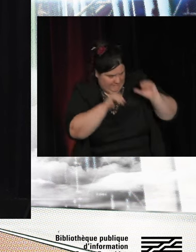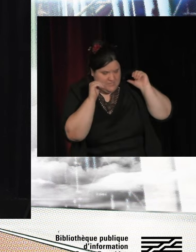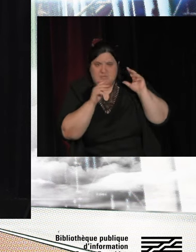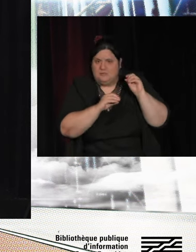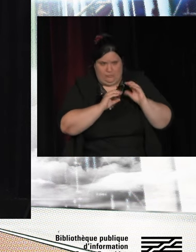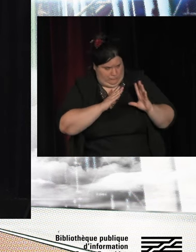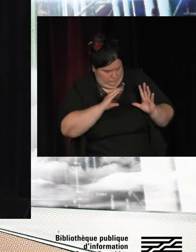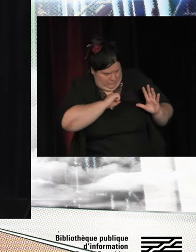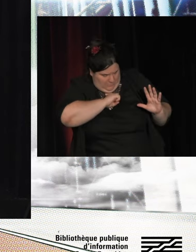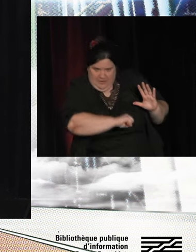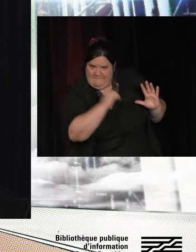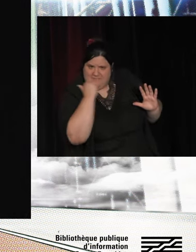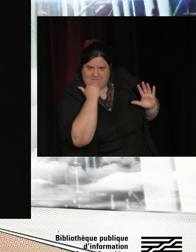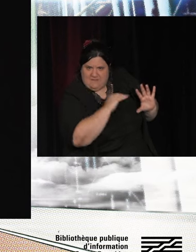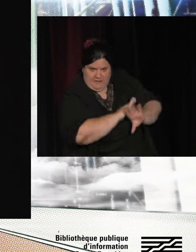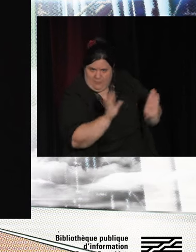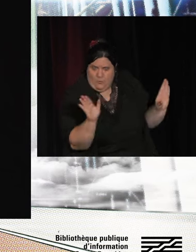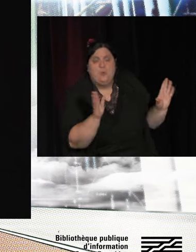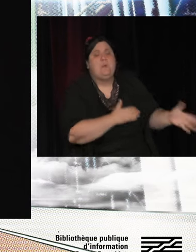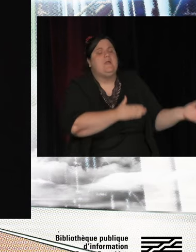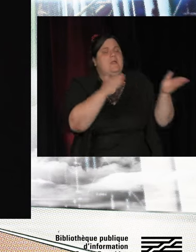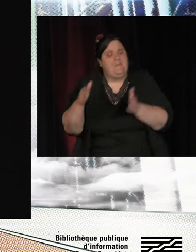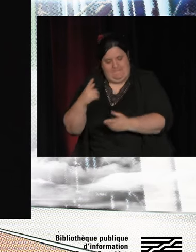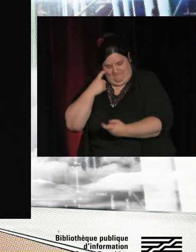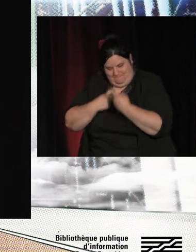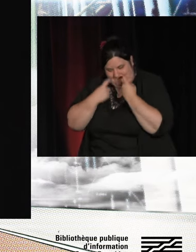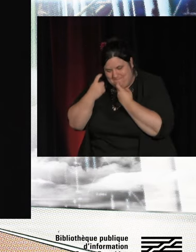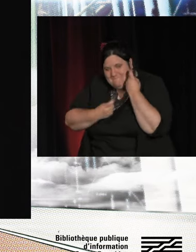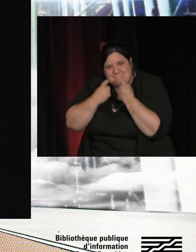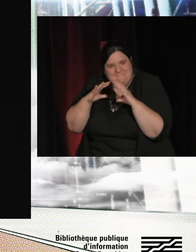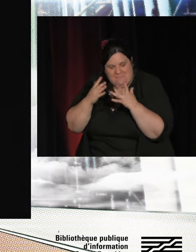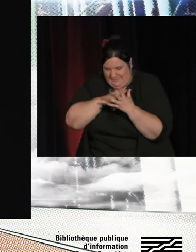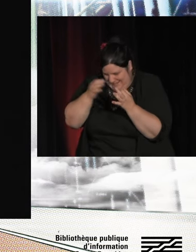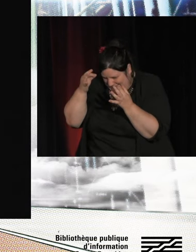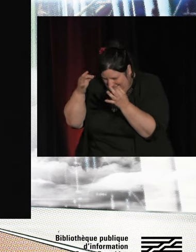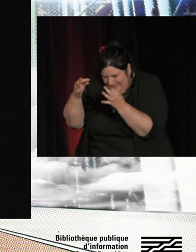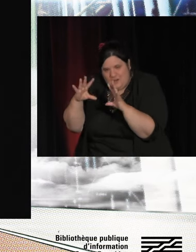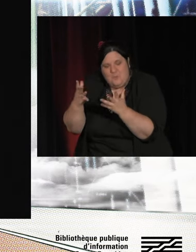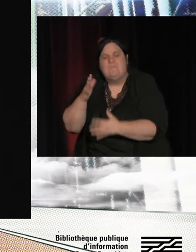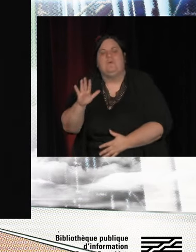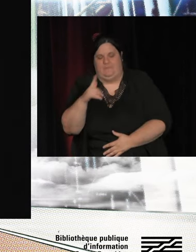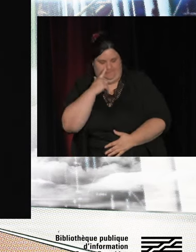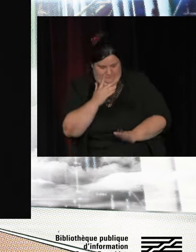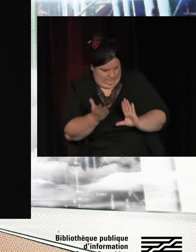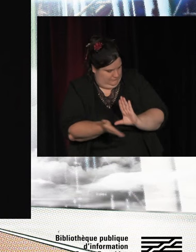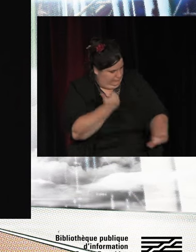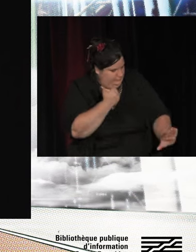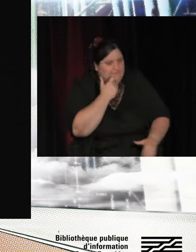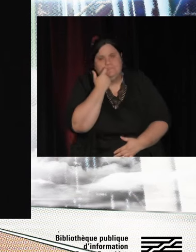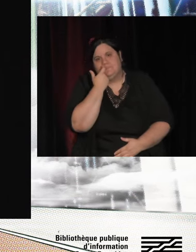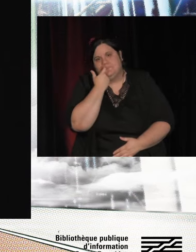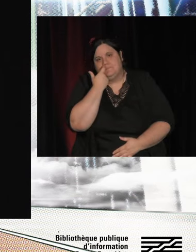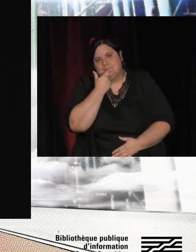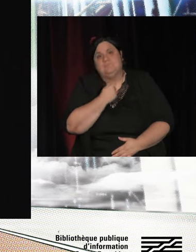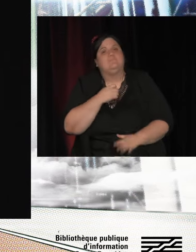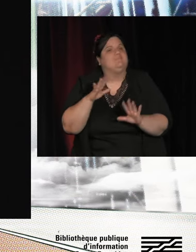peut-être pimenter un peu les choses pour la suite. Alors, on enlève ça. On va peut-être pimenter un peu les